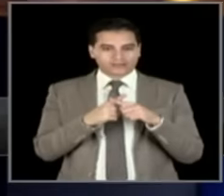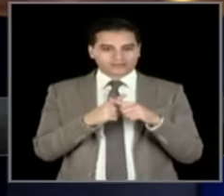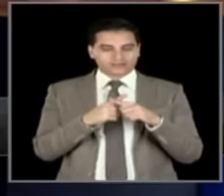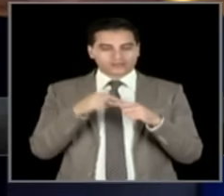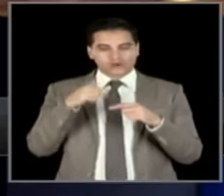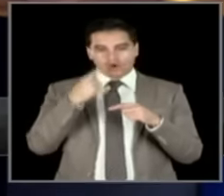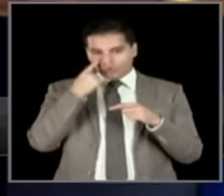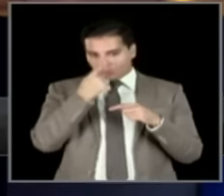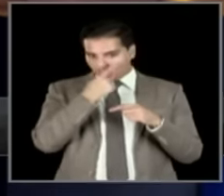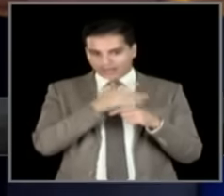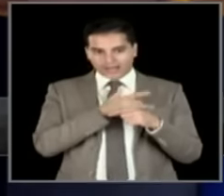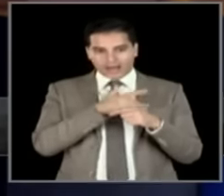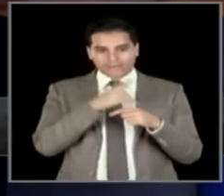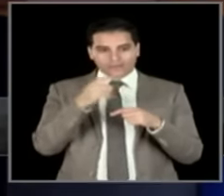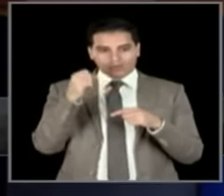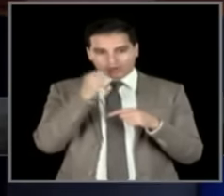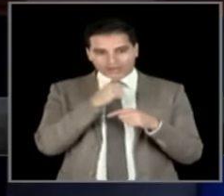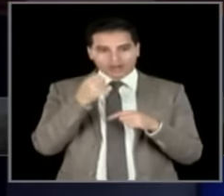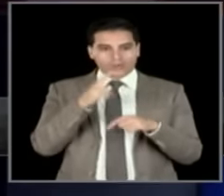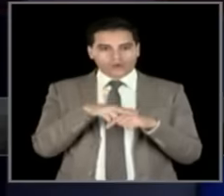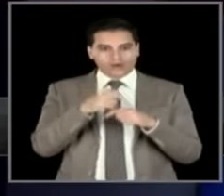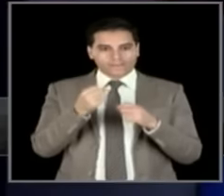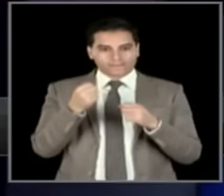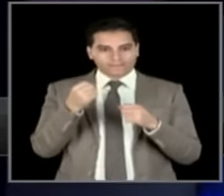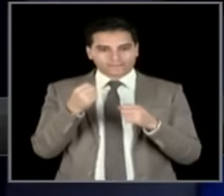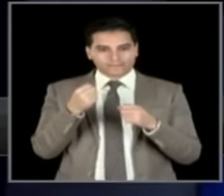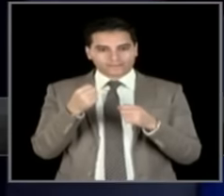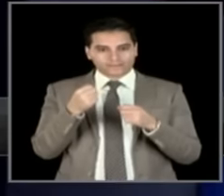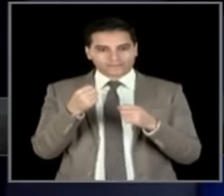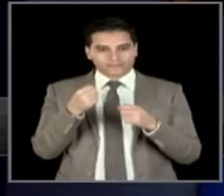عيون القلب هي أغنية لمطربة مصرية، فمن هي؟